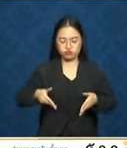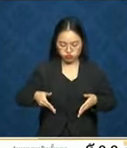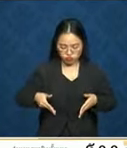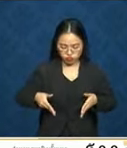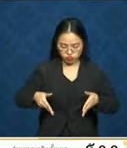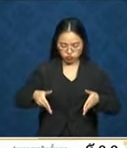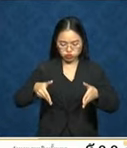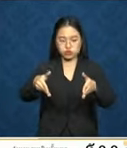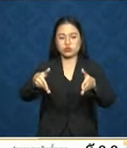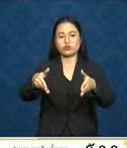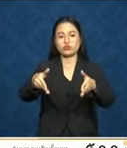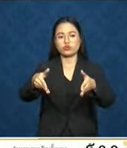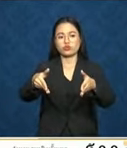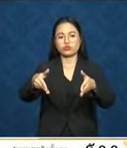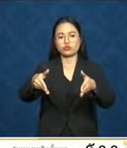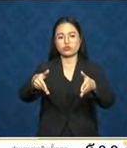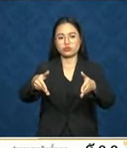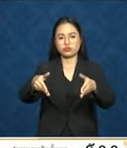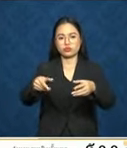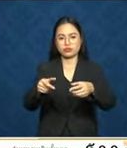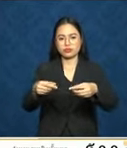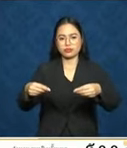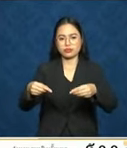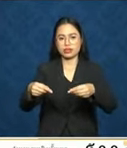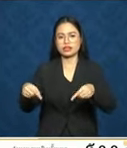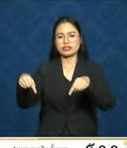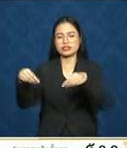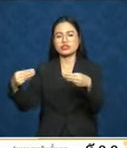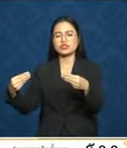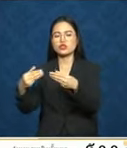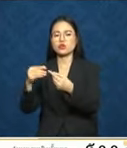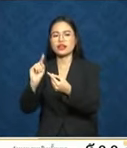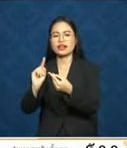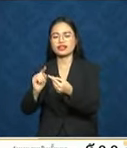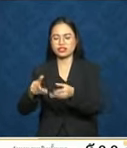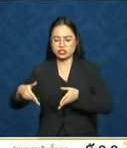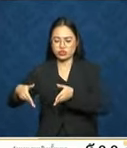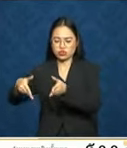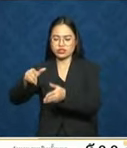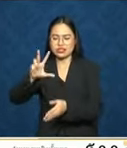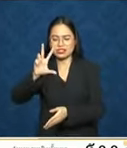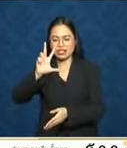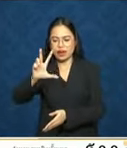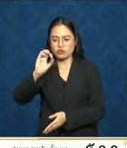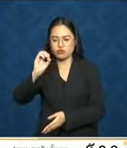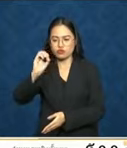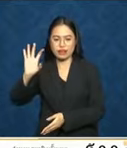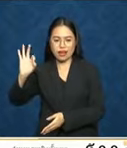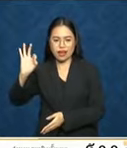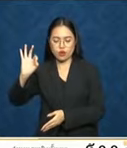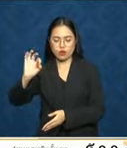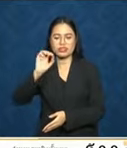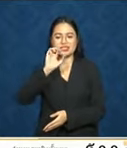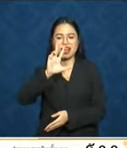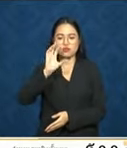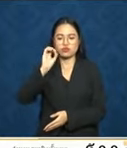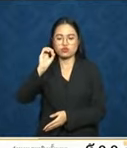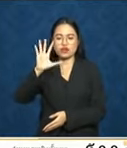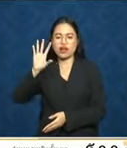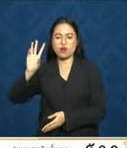หว่างอำเภอนะคะซึ่งจะสามารถเชื่อมถนนหมายเลข309ทางหลวงหมายเลข3056และสามารถตัดออกไป